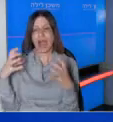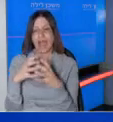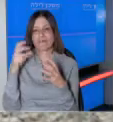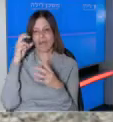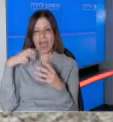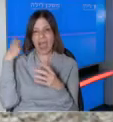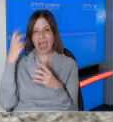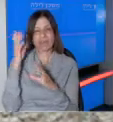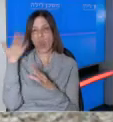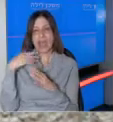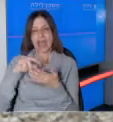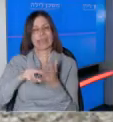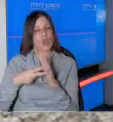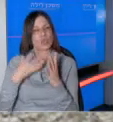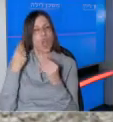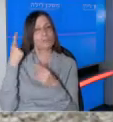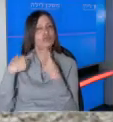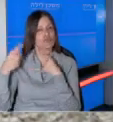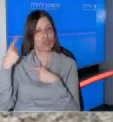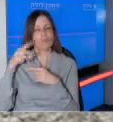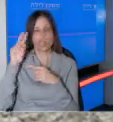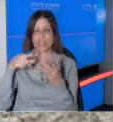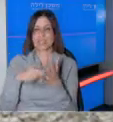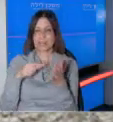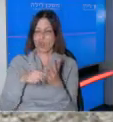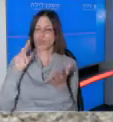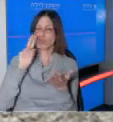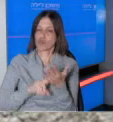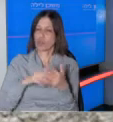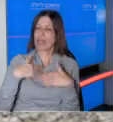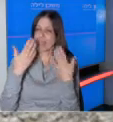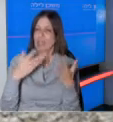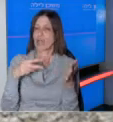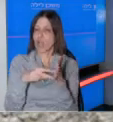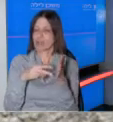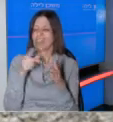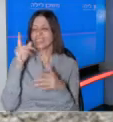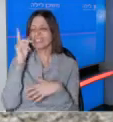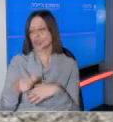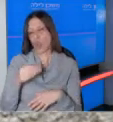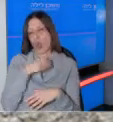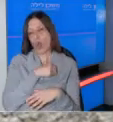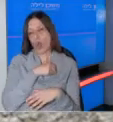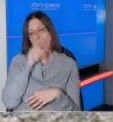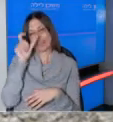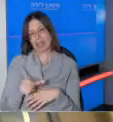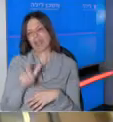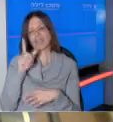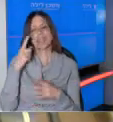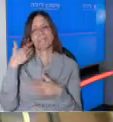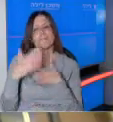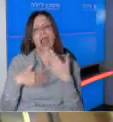היעדר תכנון הרבה שנים, ויש באמת סיבות מוצדקות לתת להם את החשמל, בסוף זה צורך הומניטרי, אבל אני יכול להגיד לך שזה מהלך